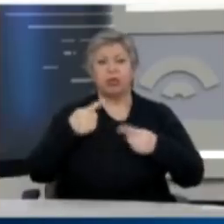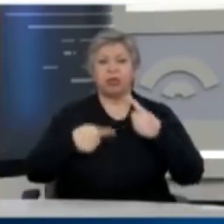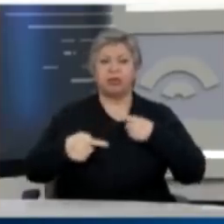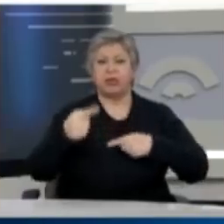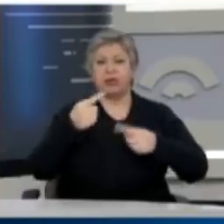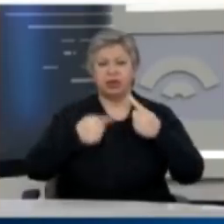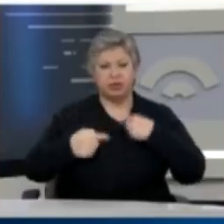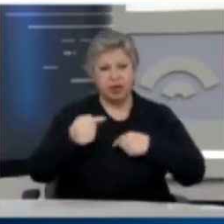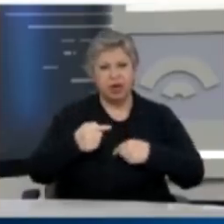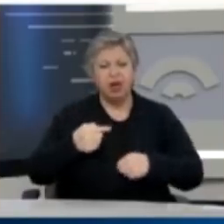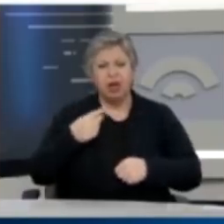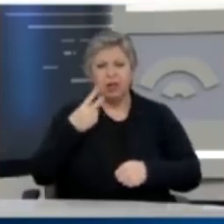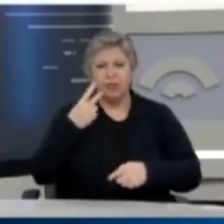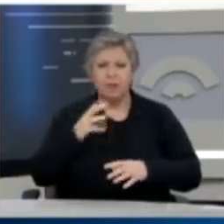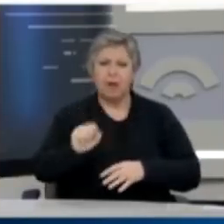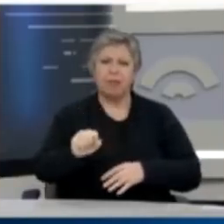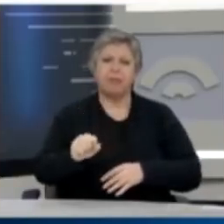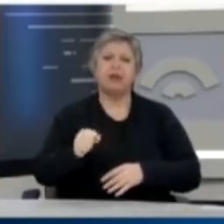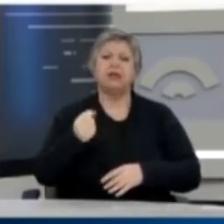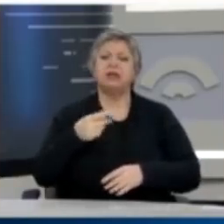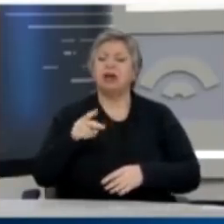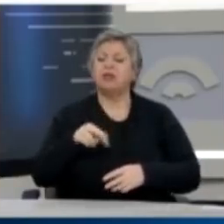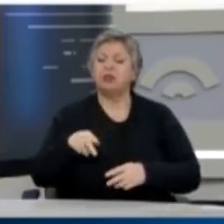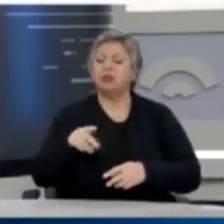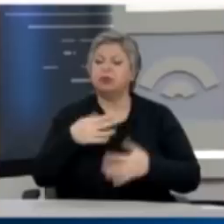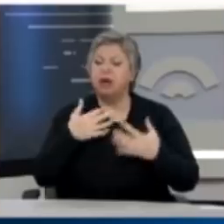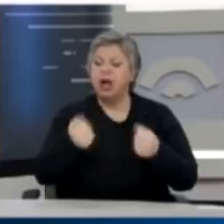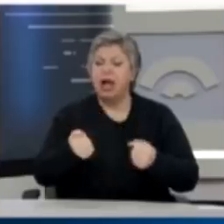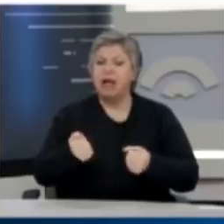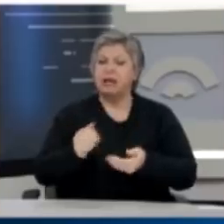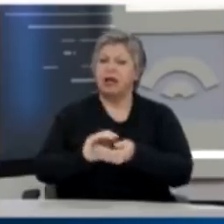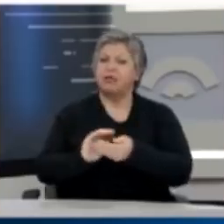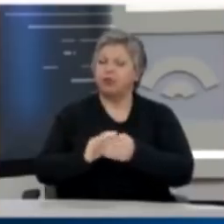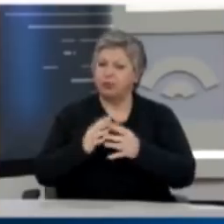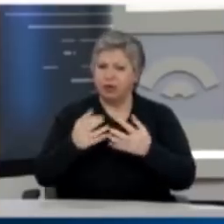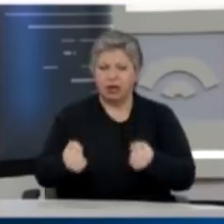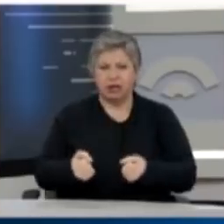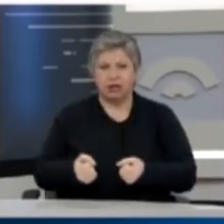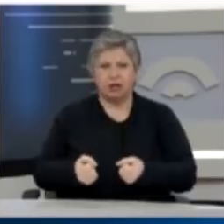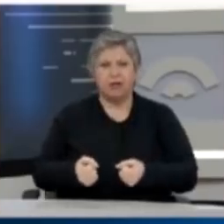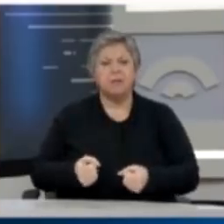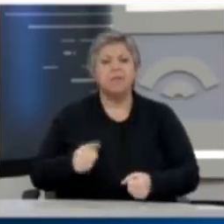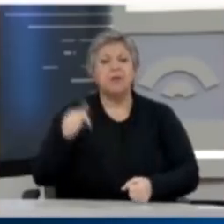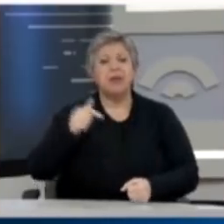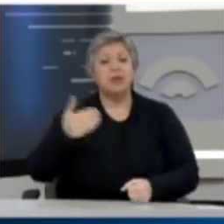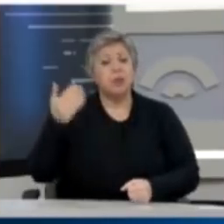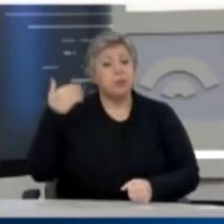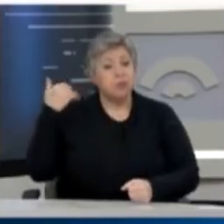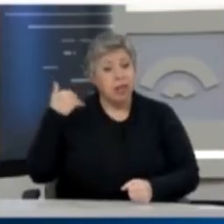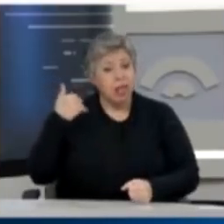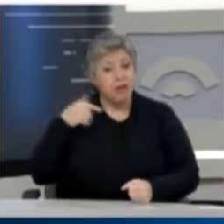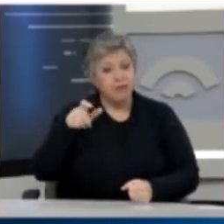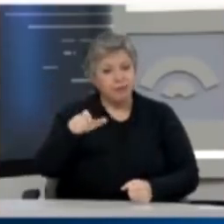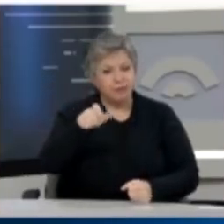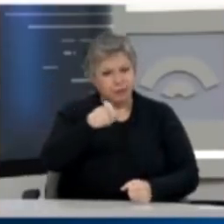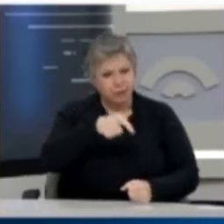διάφορες συναλλαγές τους, έφτασαν στο σημείο αυτό το υπερώριμο αίτημα, που και οι ίδιοι πρότειναν παλιότερα, να